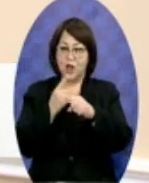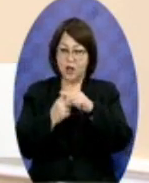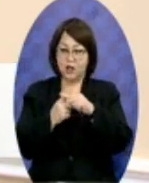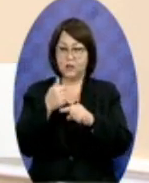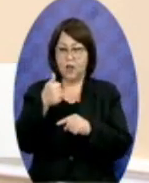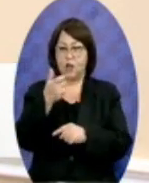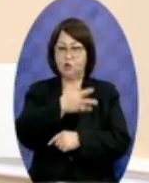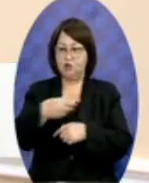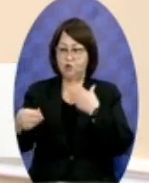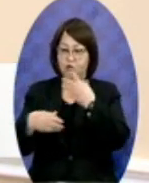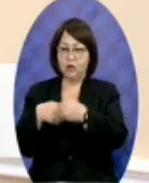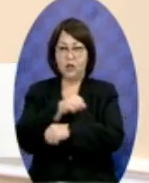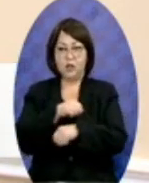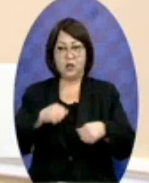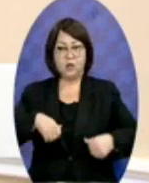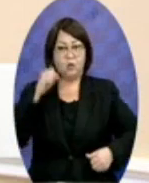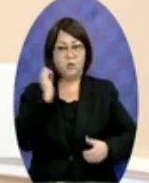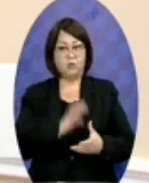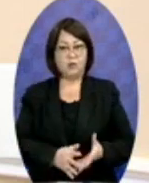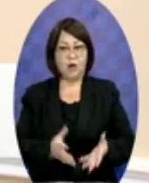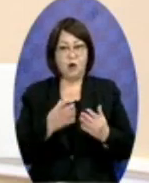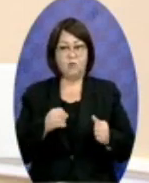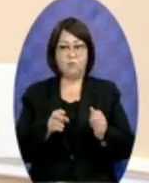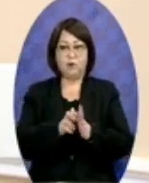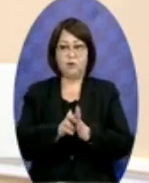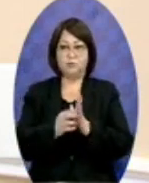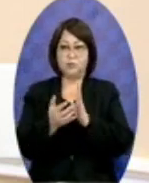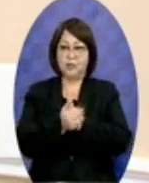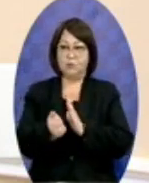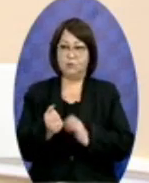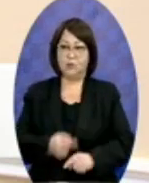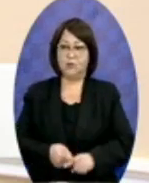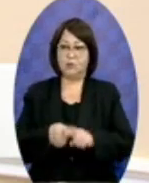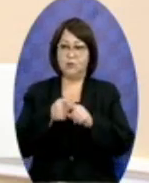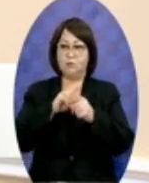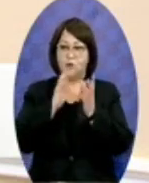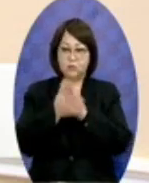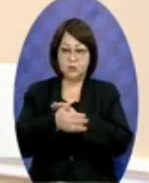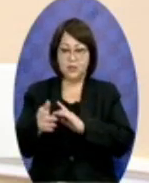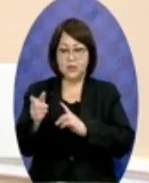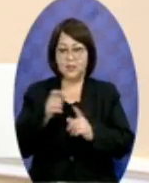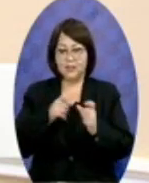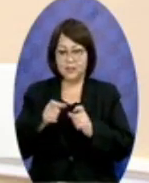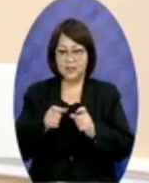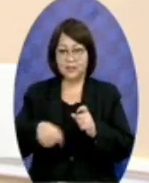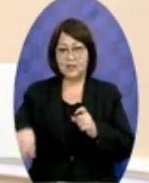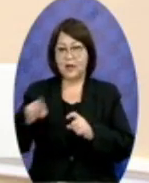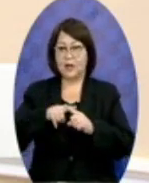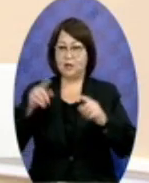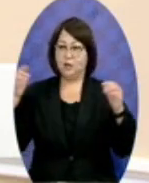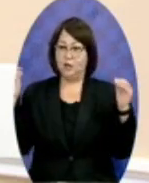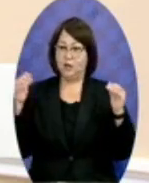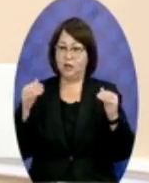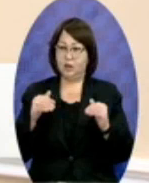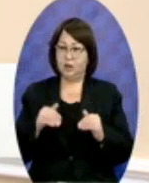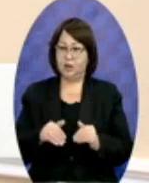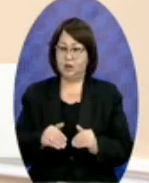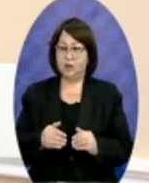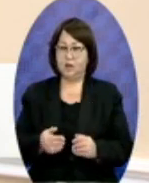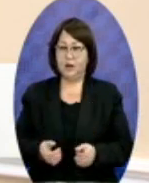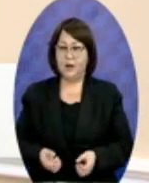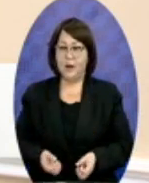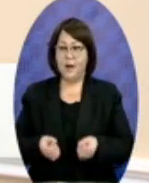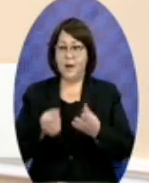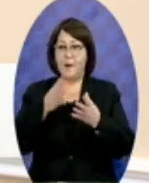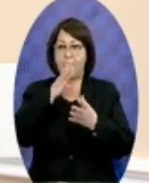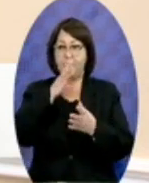одоо худалдаа авах боломжийг дээшлүүлж байгаа мэт боловч эргээд эдийн засаг одоо ингээд унах цикл руу орсон тохиолдолд бол